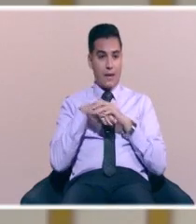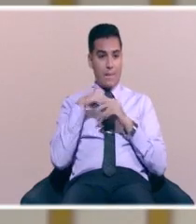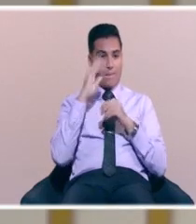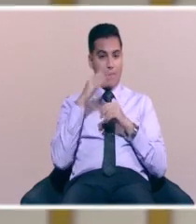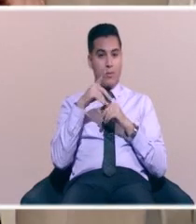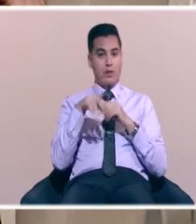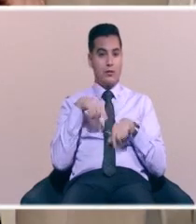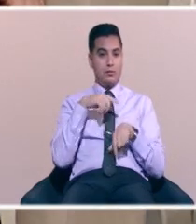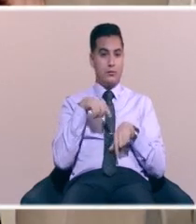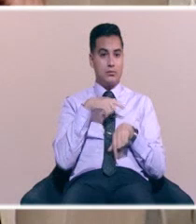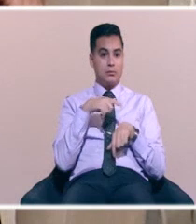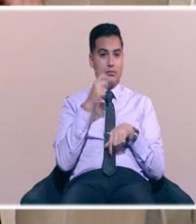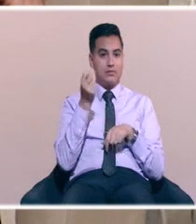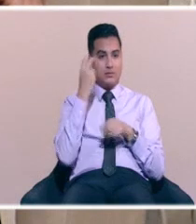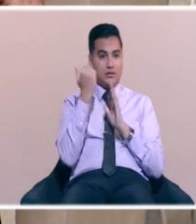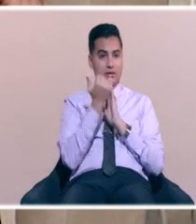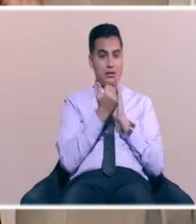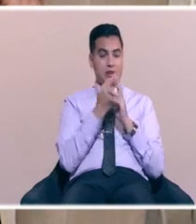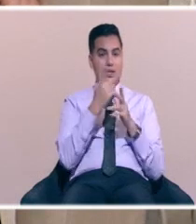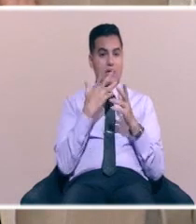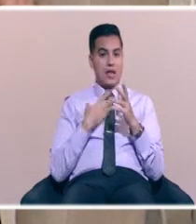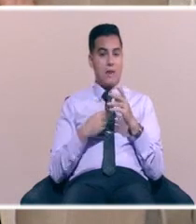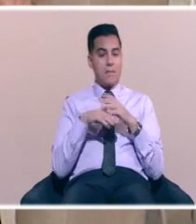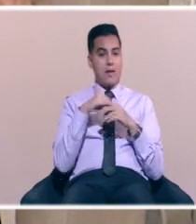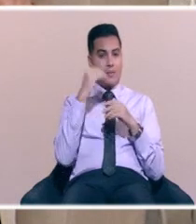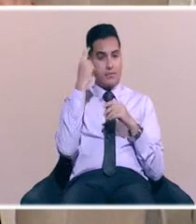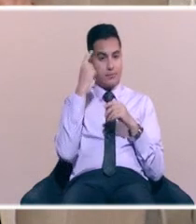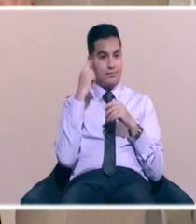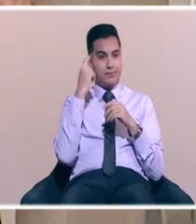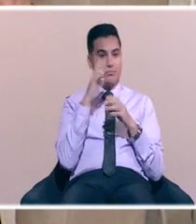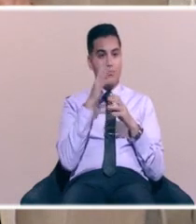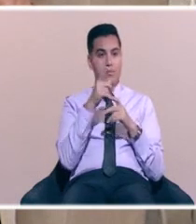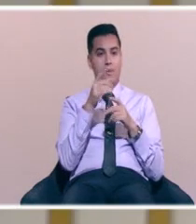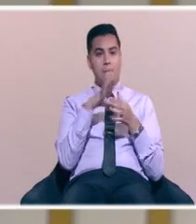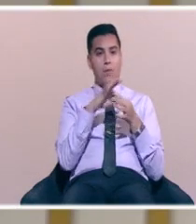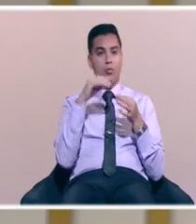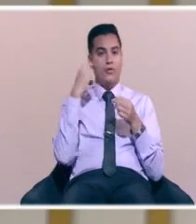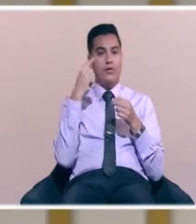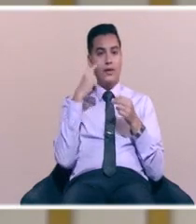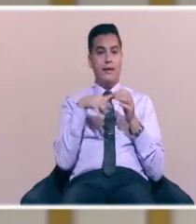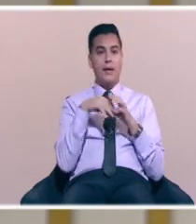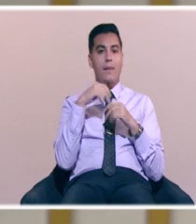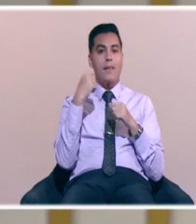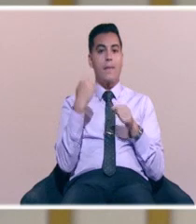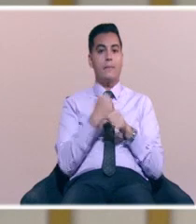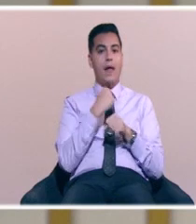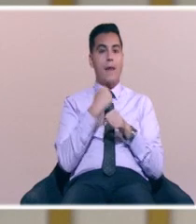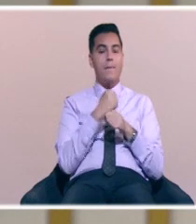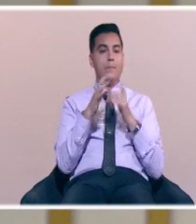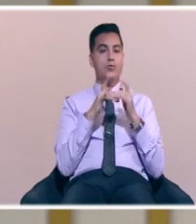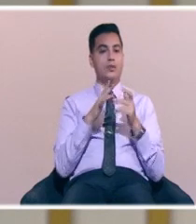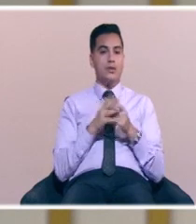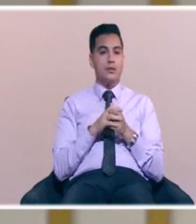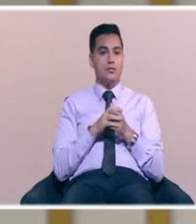جزيرة. ممكن لو انت بالكاميرا كده، ايه الموضوع اللي انت حابب ان انت تعمله وترد على نفسك كده في البيت؟ أنا نفسي أعمل مسلسل